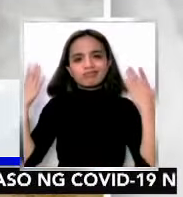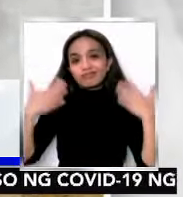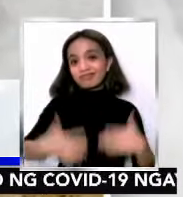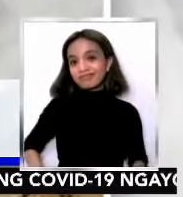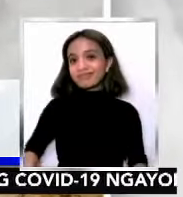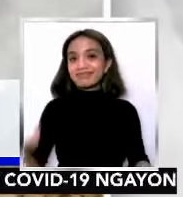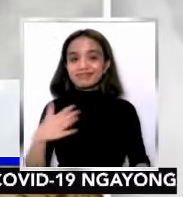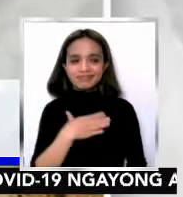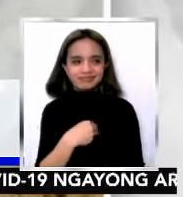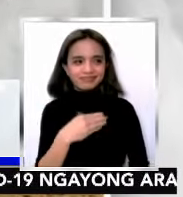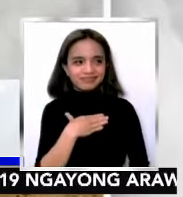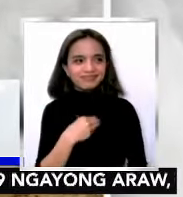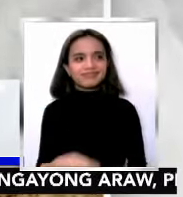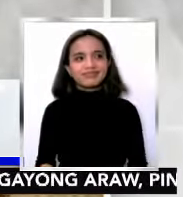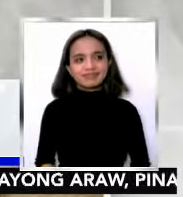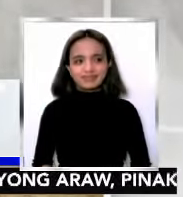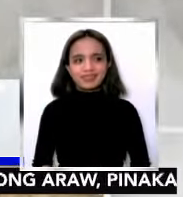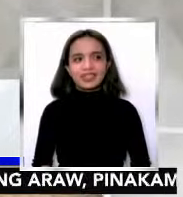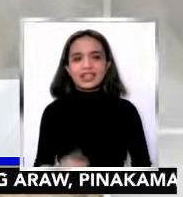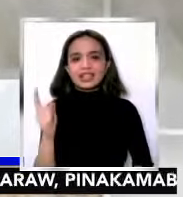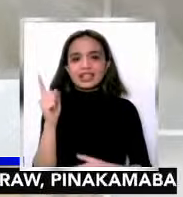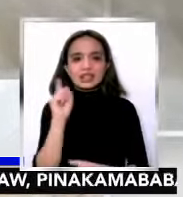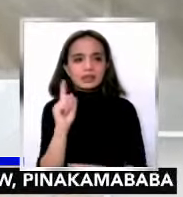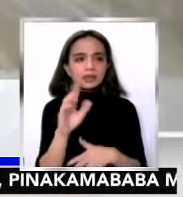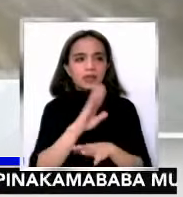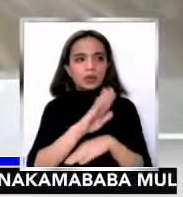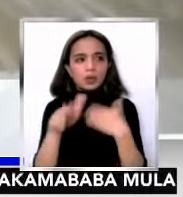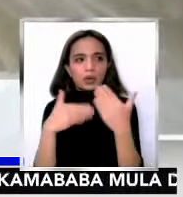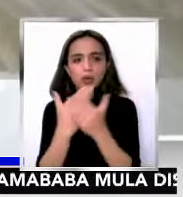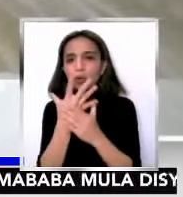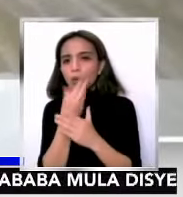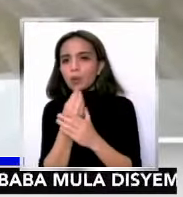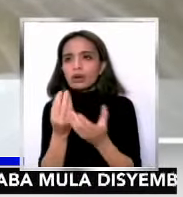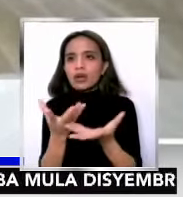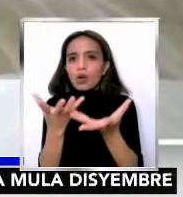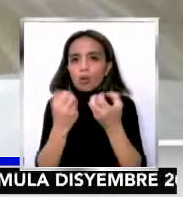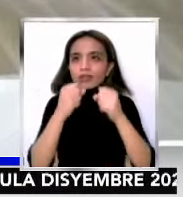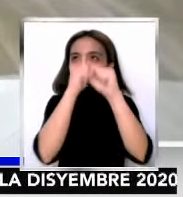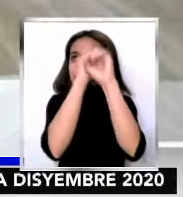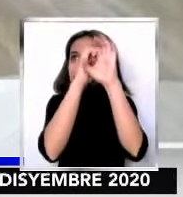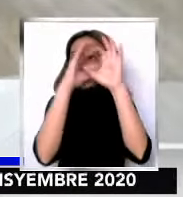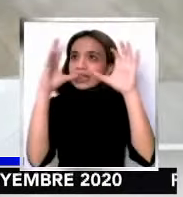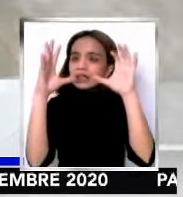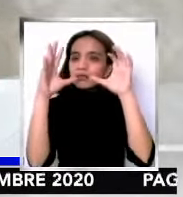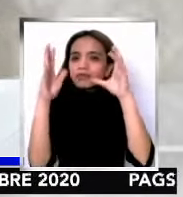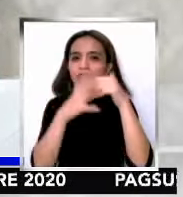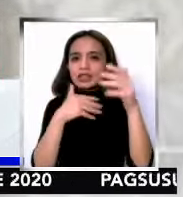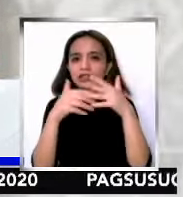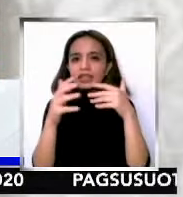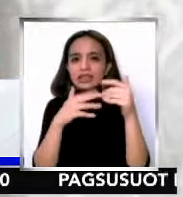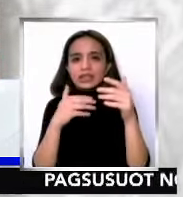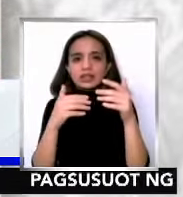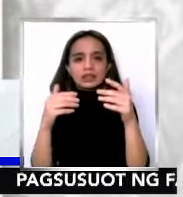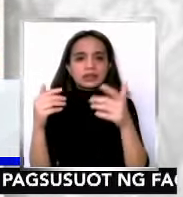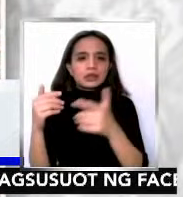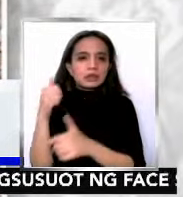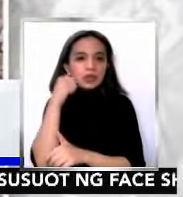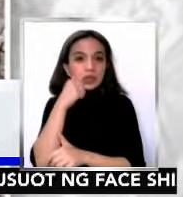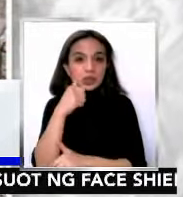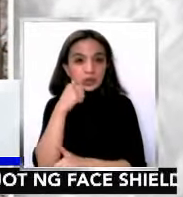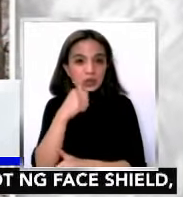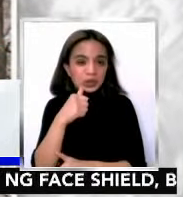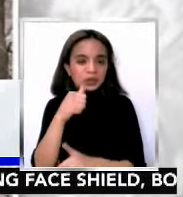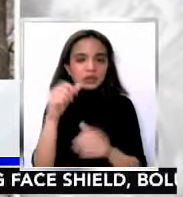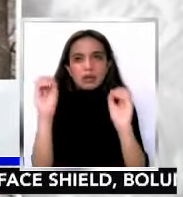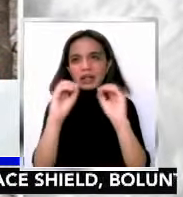Ginawa raw ito ni Josie para sa lahat ng nangangarap maging prinsesa kahit walang prinsipe. Dahil sino raw ba ang may sabing